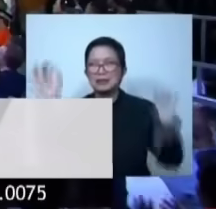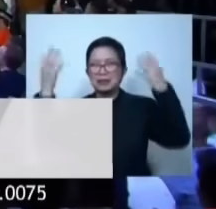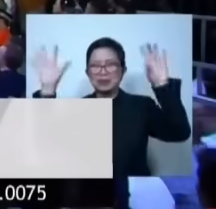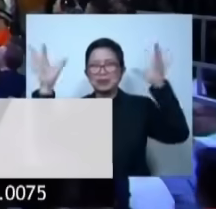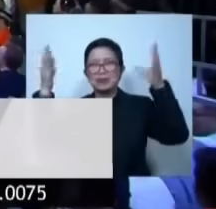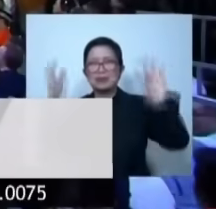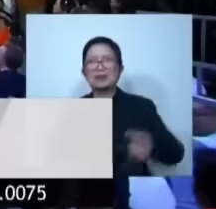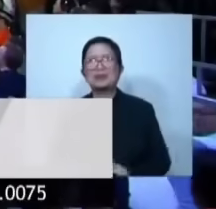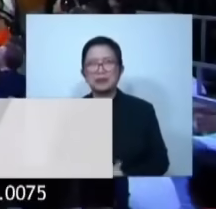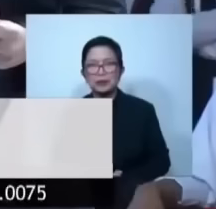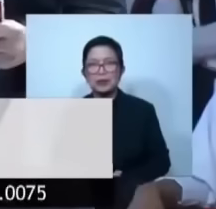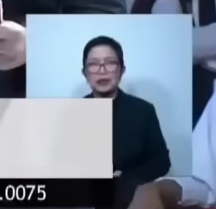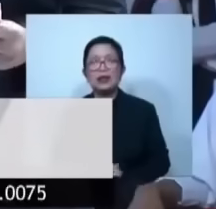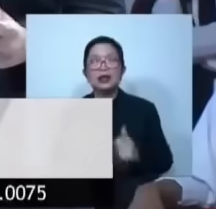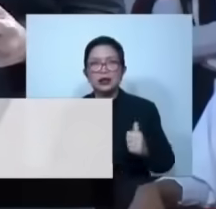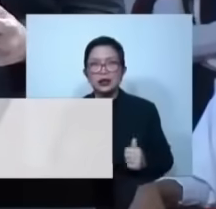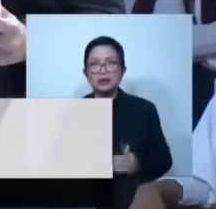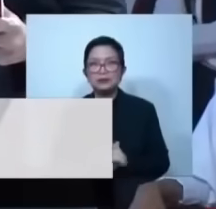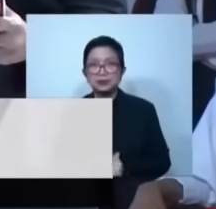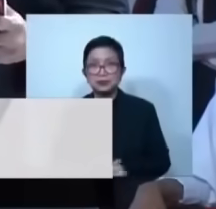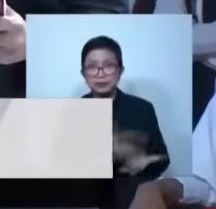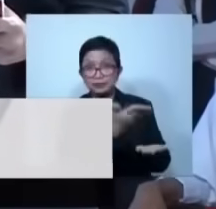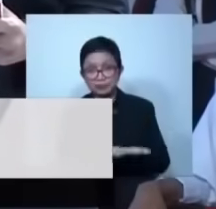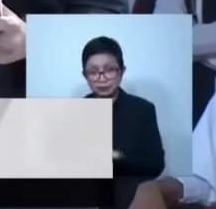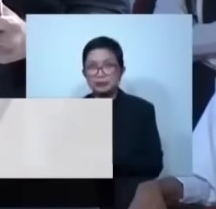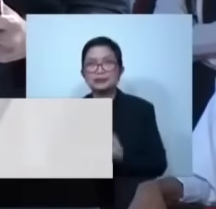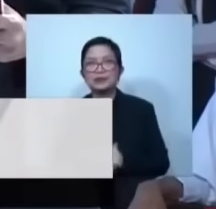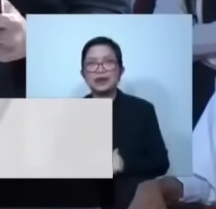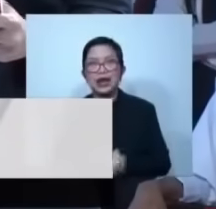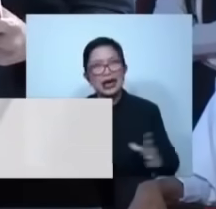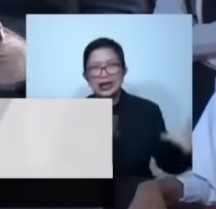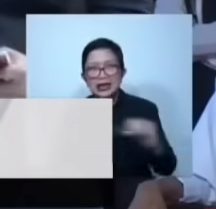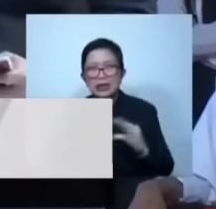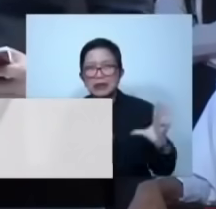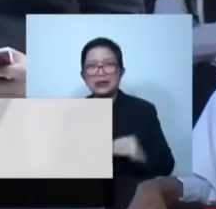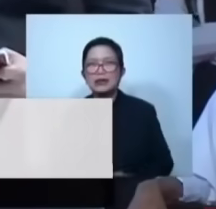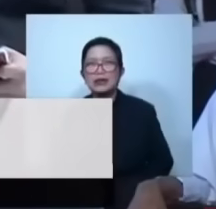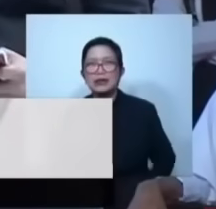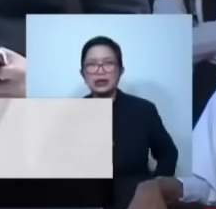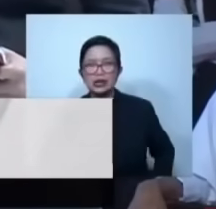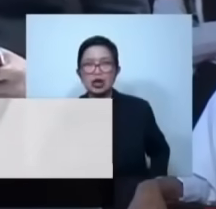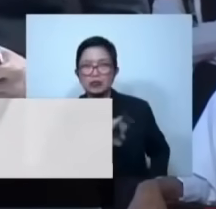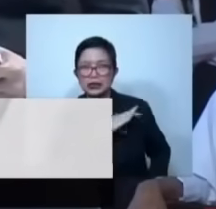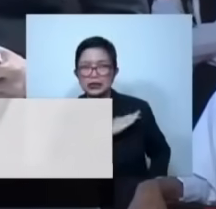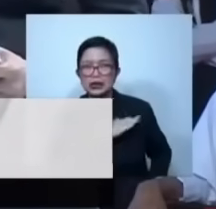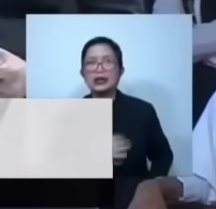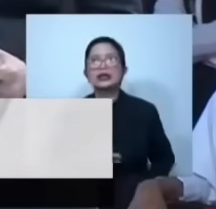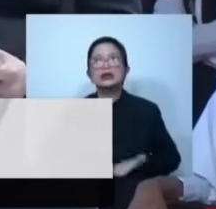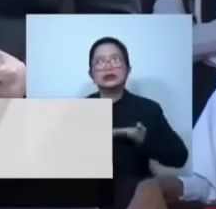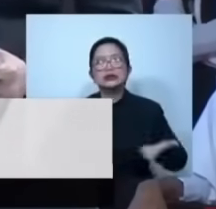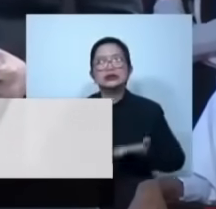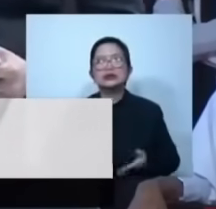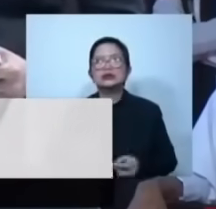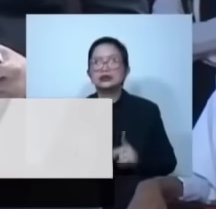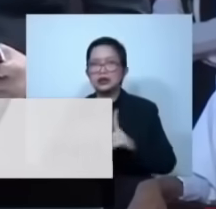2024 baik hadirin serta penonton di rumah debat pertama calon presiden ini diselenggarakan oleh Komisi